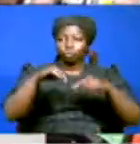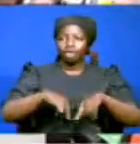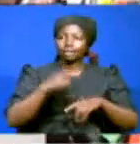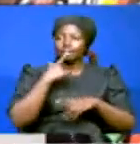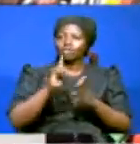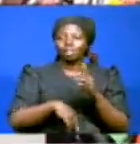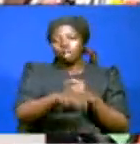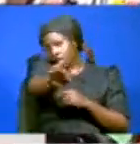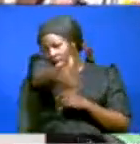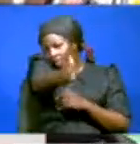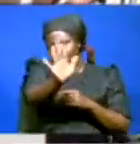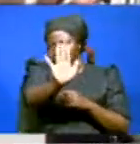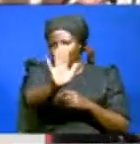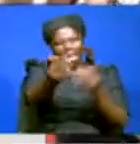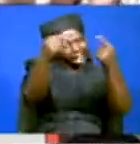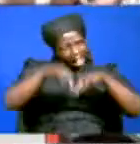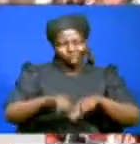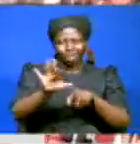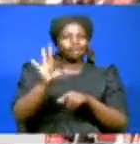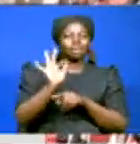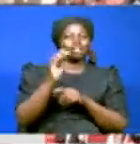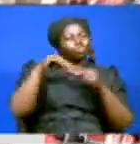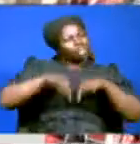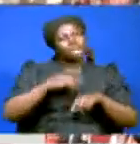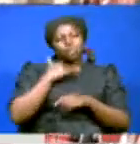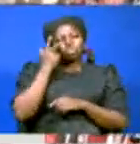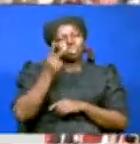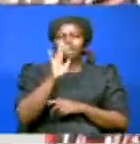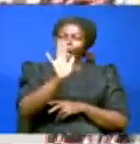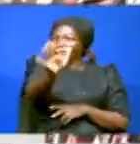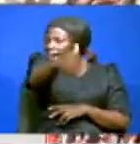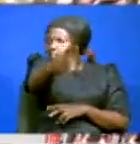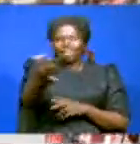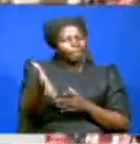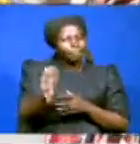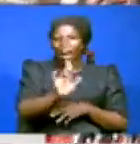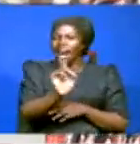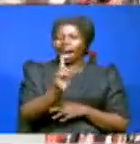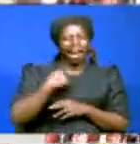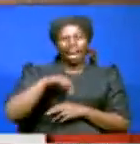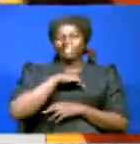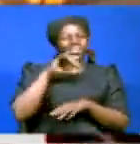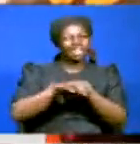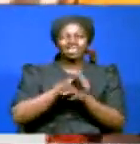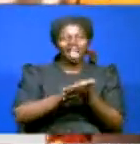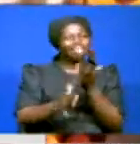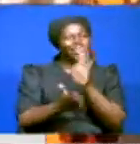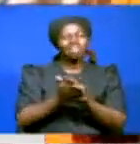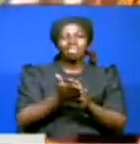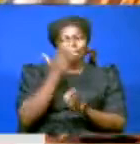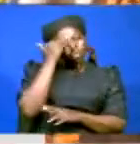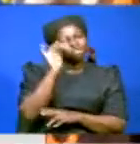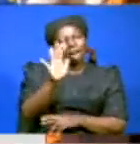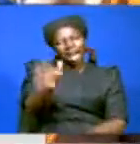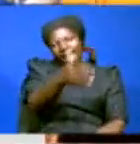yenu. Leo hatutaki tuone mandovu yenu hapa. Atupati hata kitu kidogo. Kwa hiyo ndofu yenu